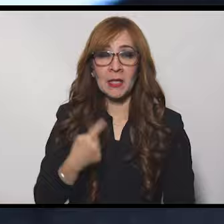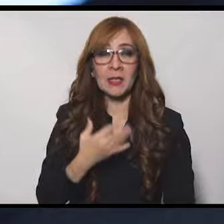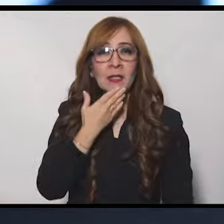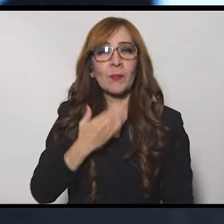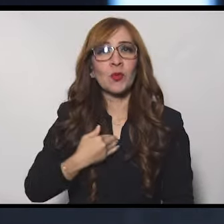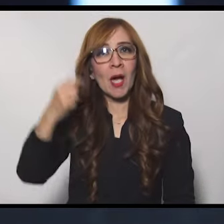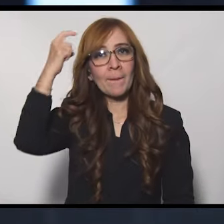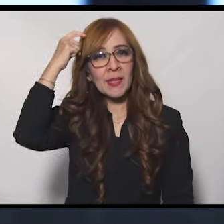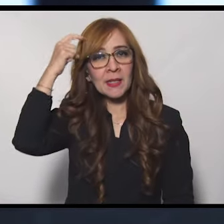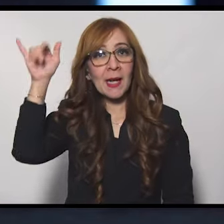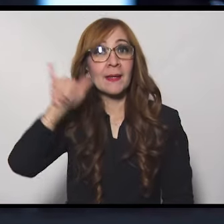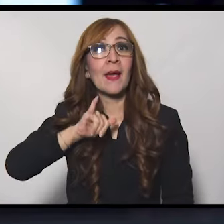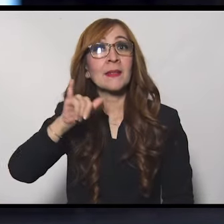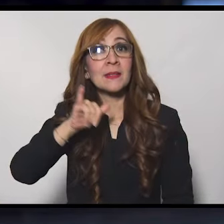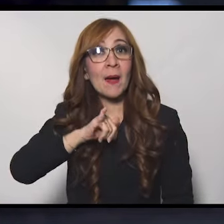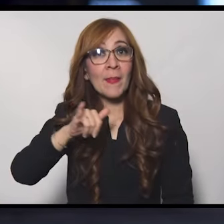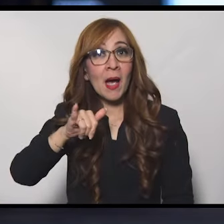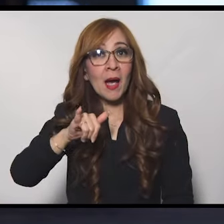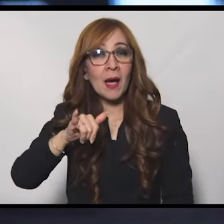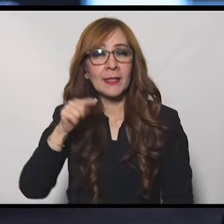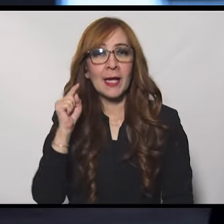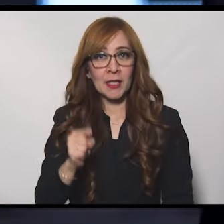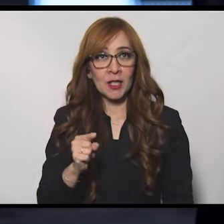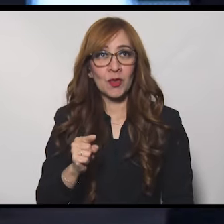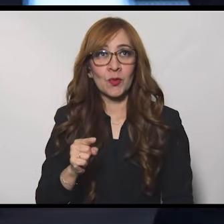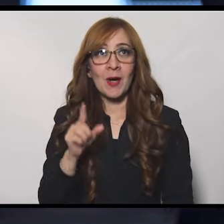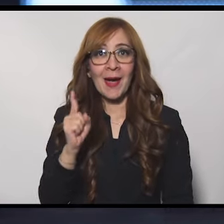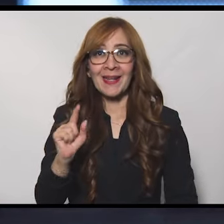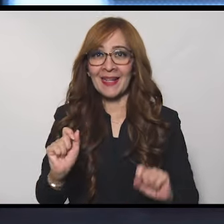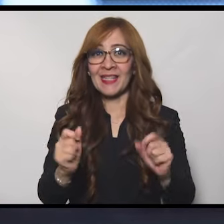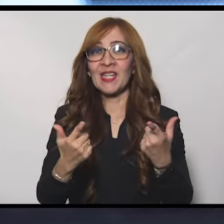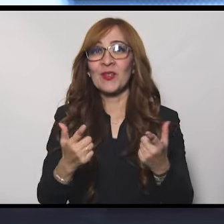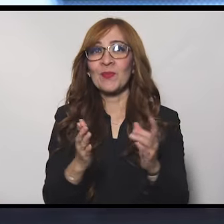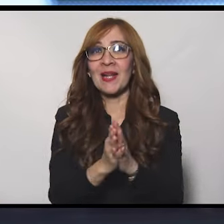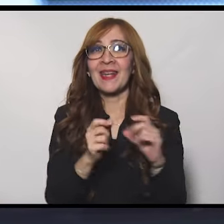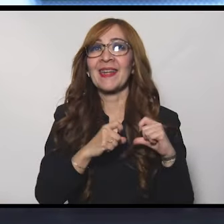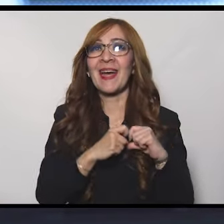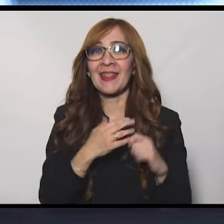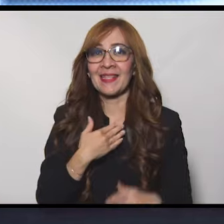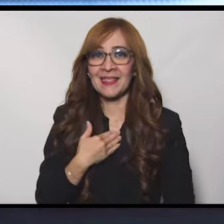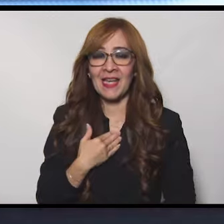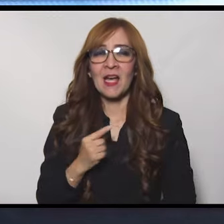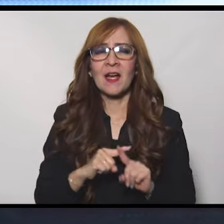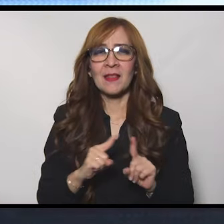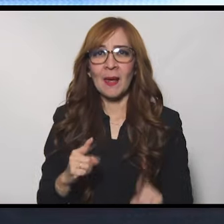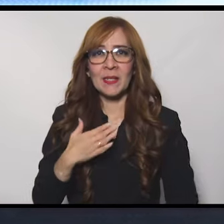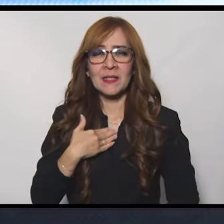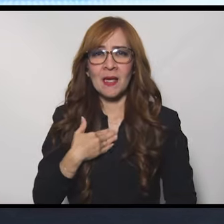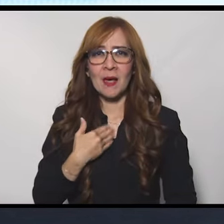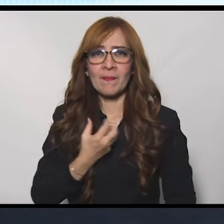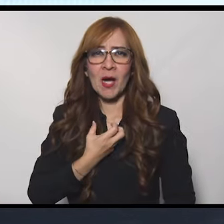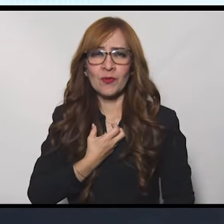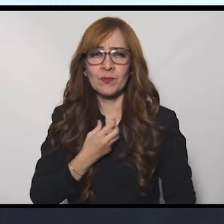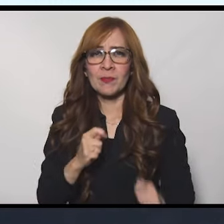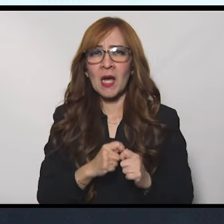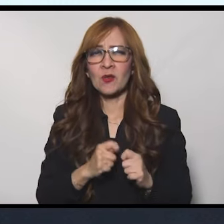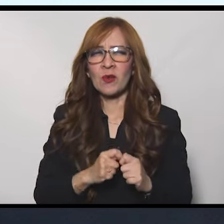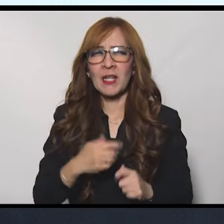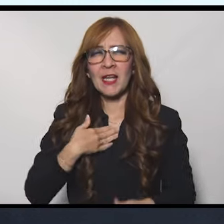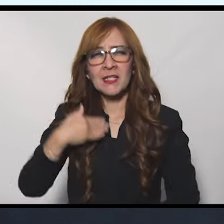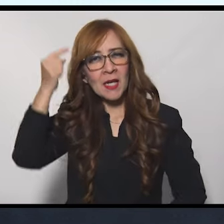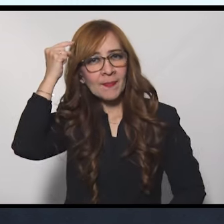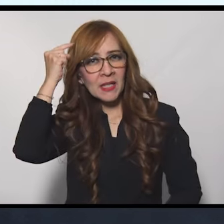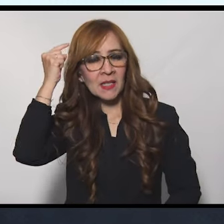memiliki pemikiran yang sama. Dan itu juga yang ada di dalam kehidupan dan hati saya. Tapi saya melakukan hal yang menurut